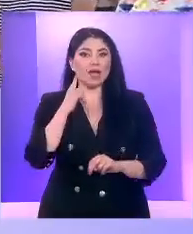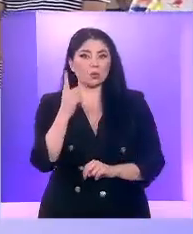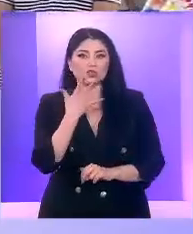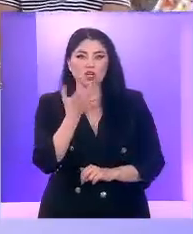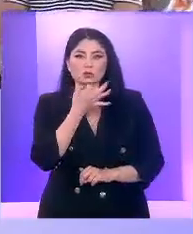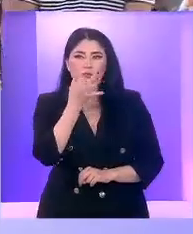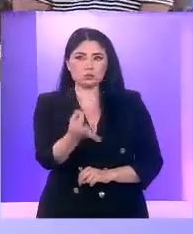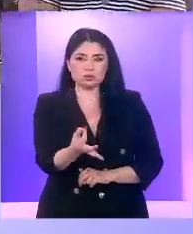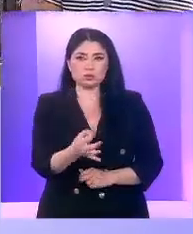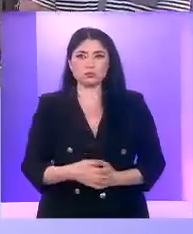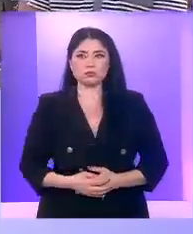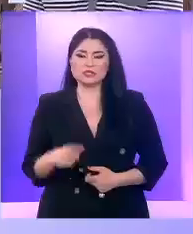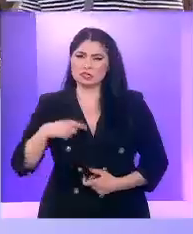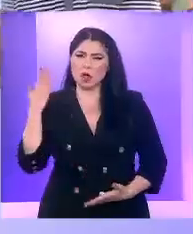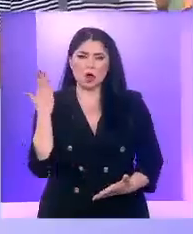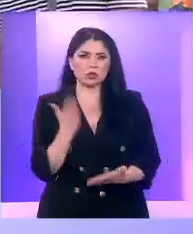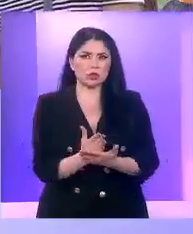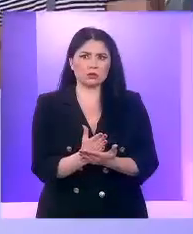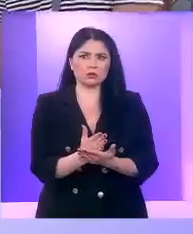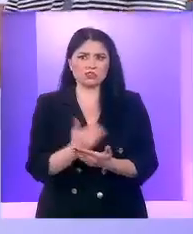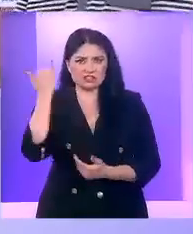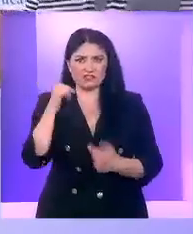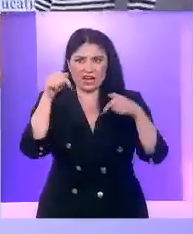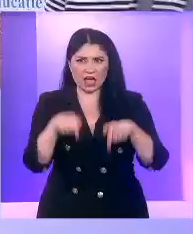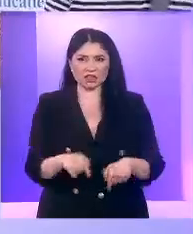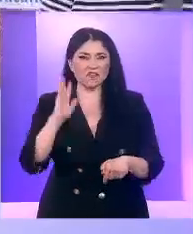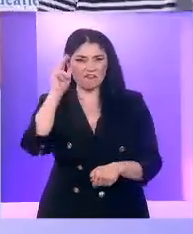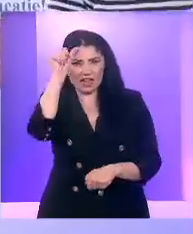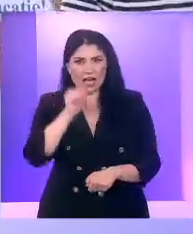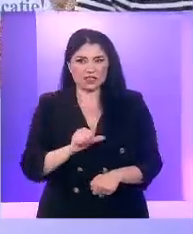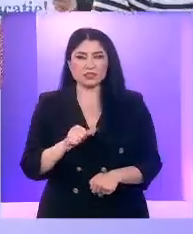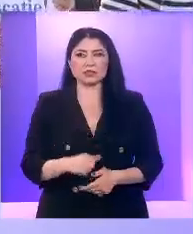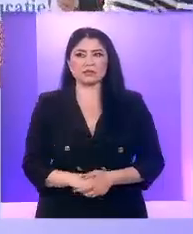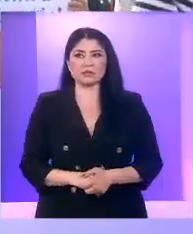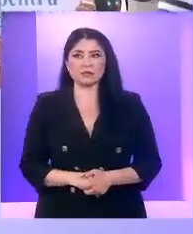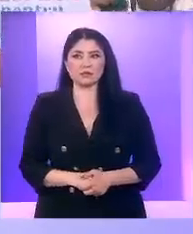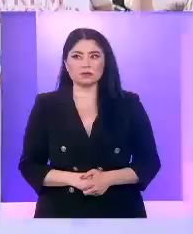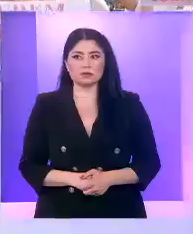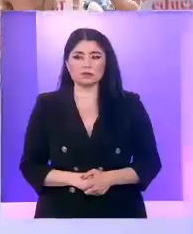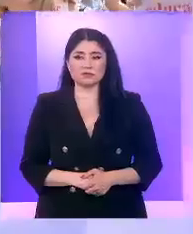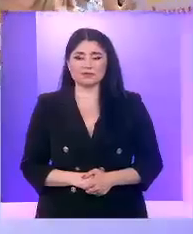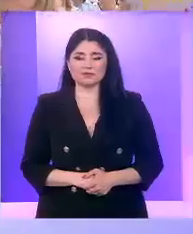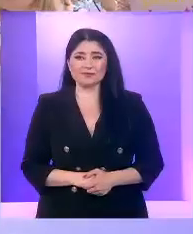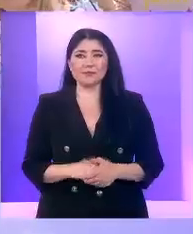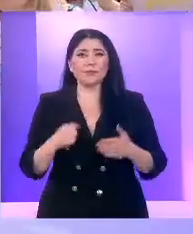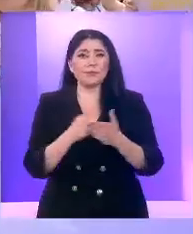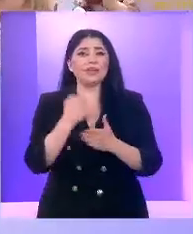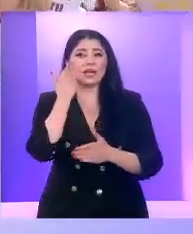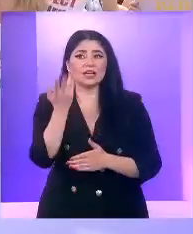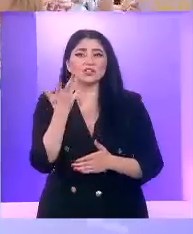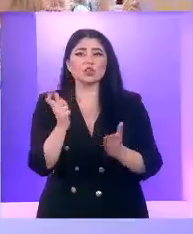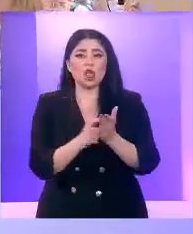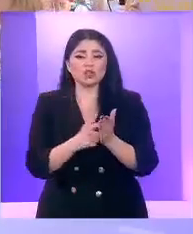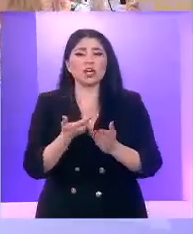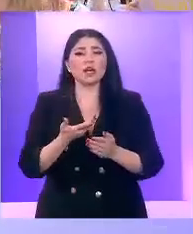auzit, mi-au spus că sunt hotărâți să vină aici în fiecare zi, astfel încât și toleanțele lor la un